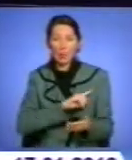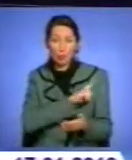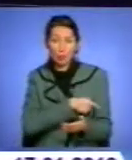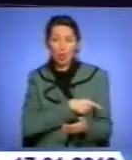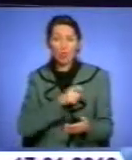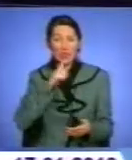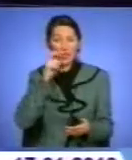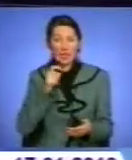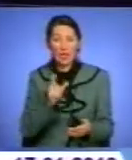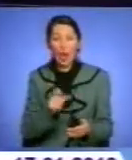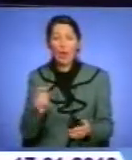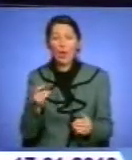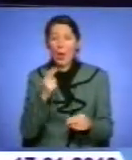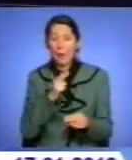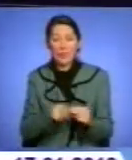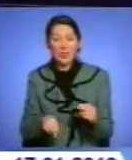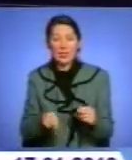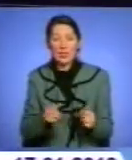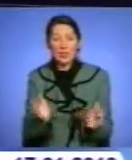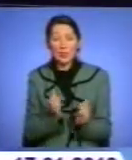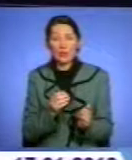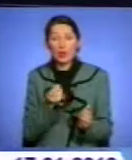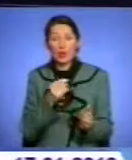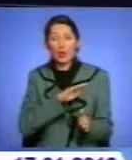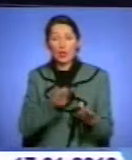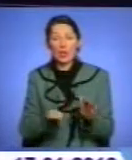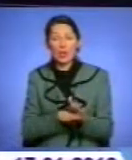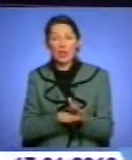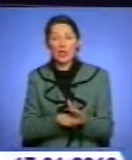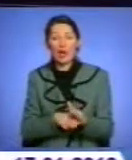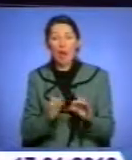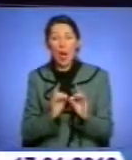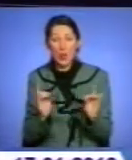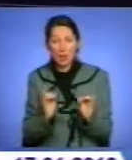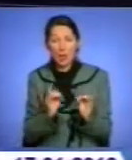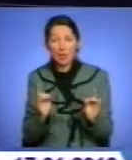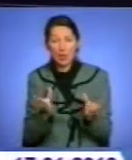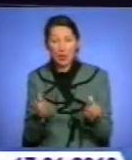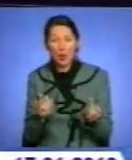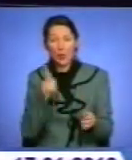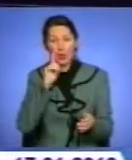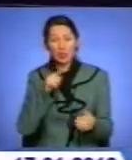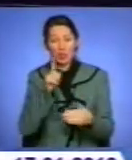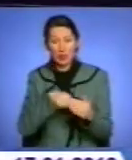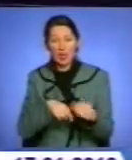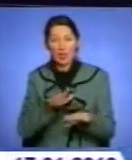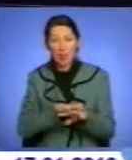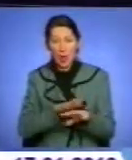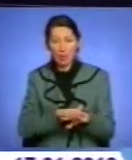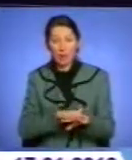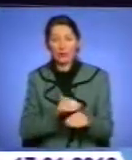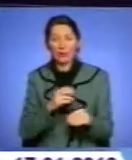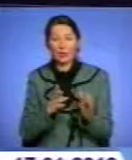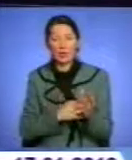люди перестали зберігати гроші під матрацами, а почали довіряти банкам. На 19% зріс обсяг депозитів